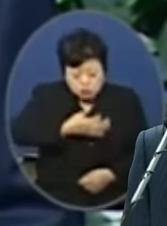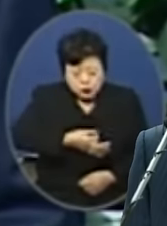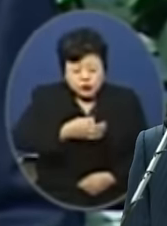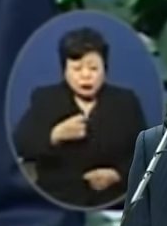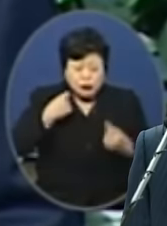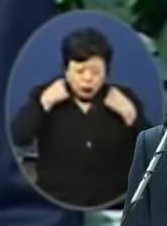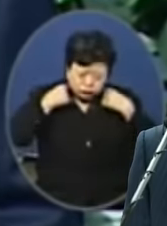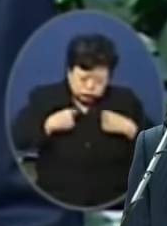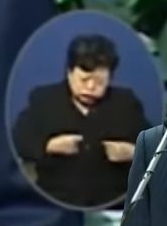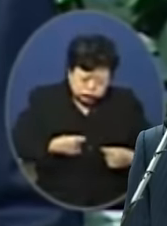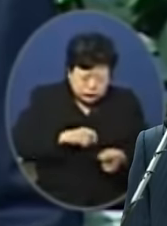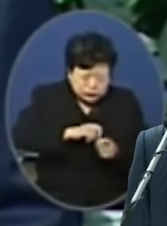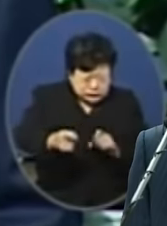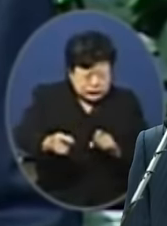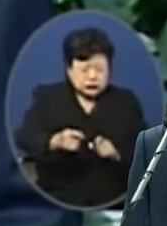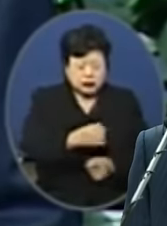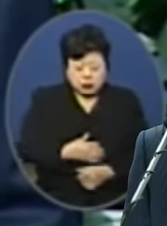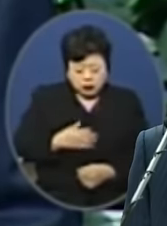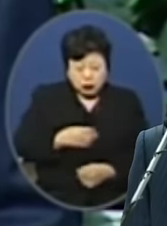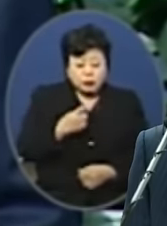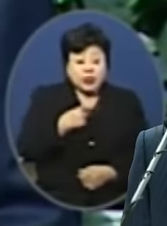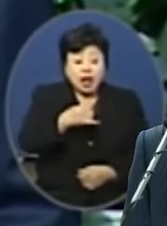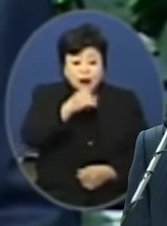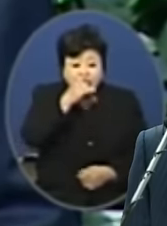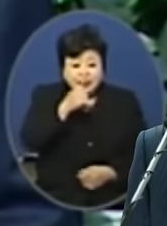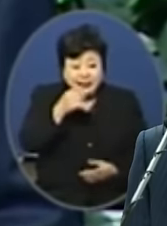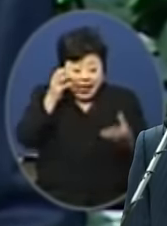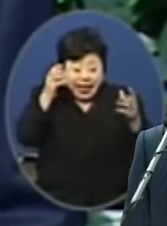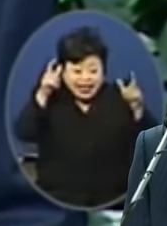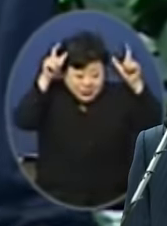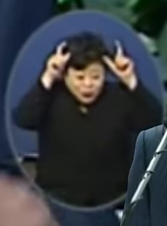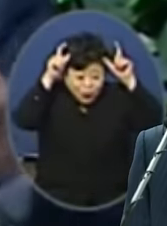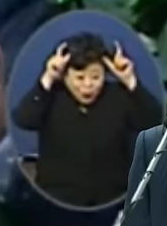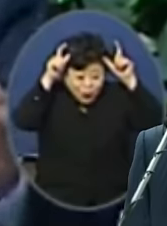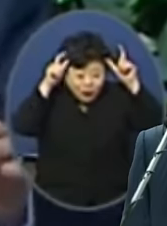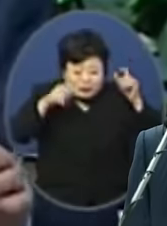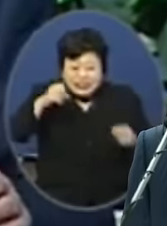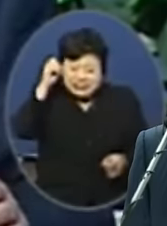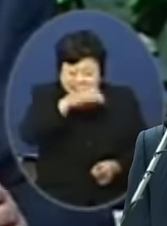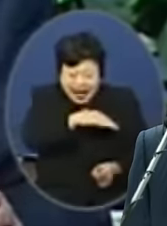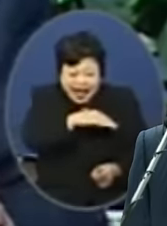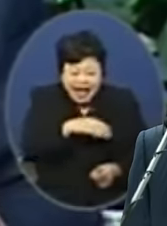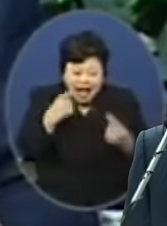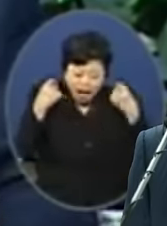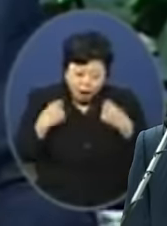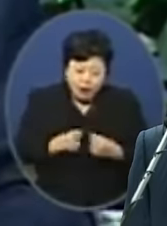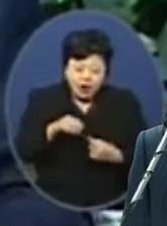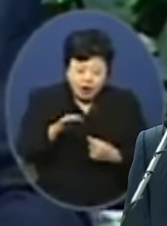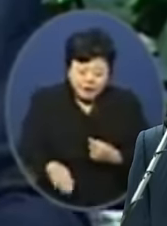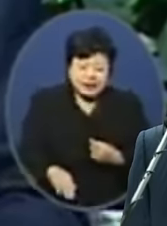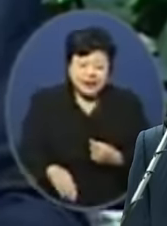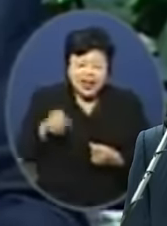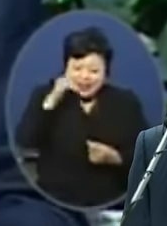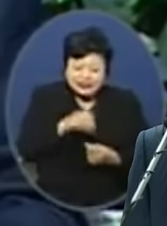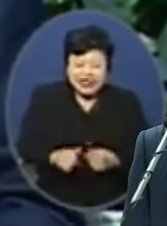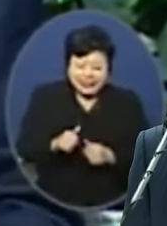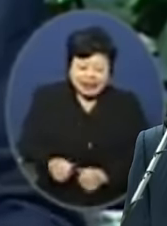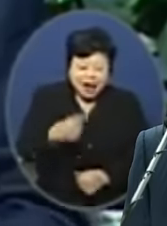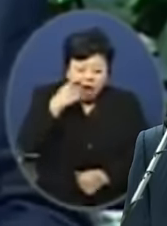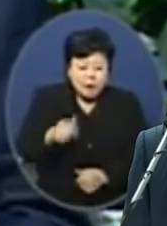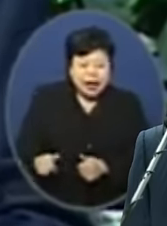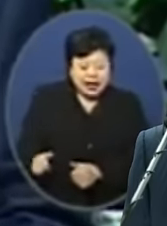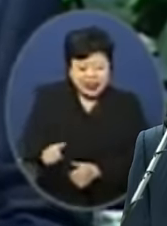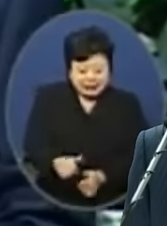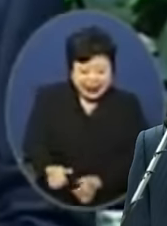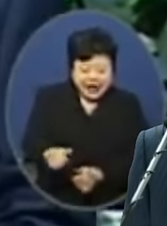다 벗어지고 괴로움을 당하는데 새끼소는 그 멍에 밑에 넣어주고 새끼는 짐은